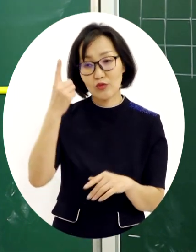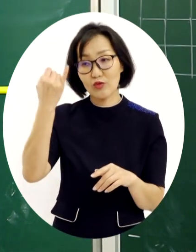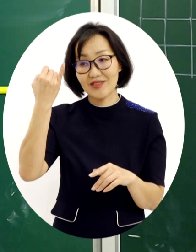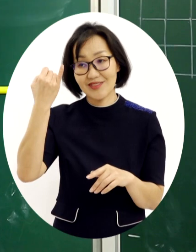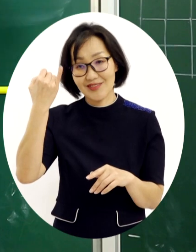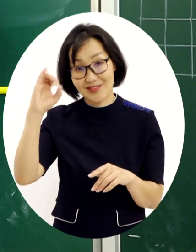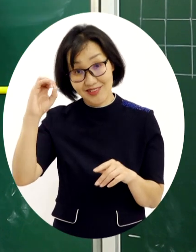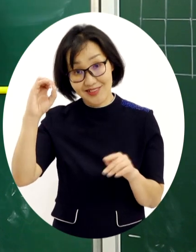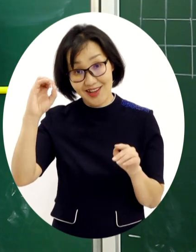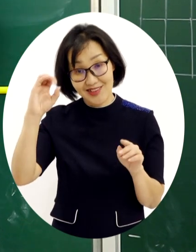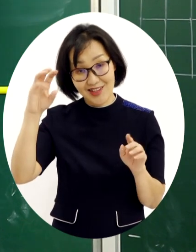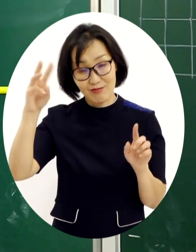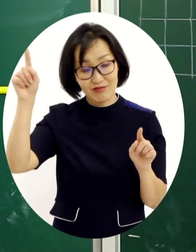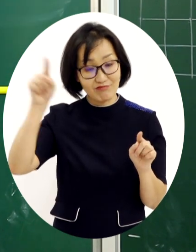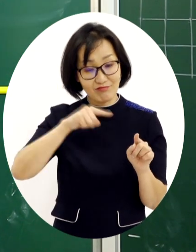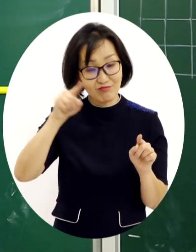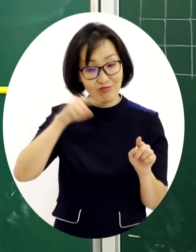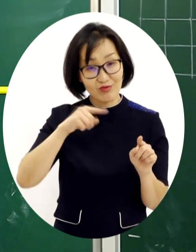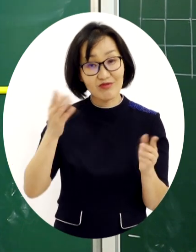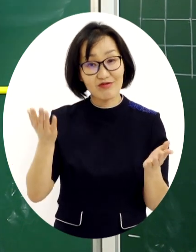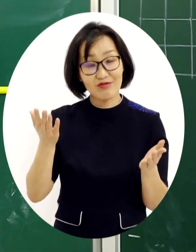40-62-ын донд 150.